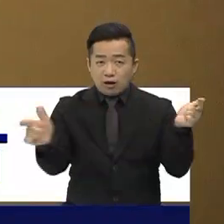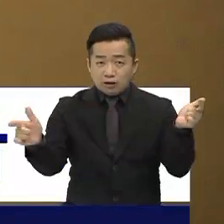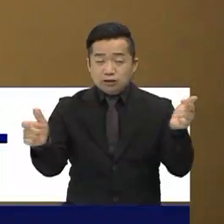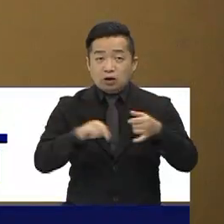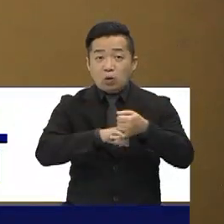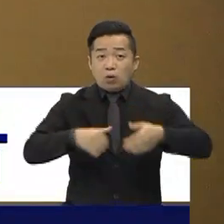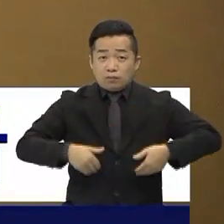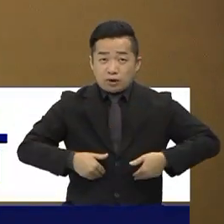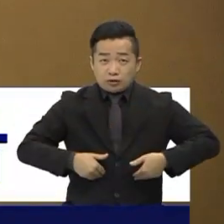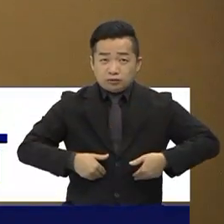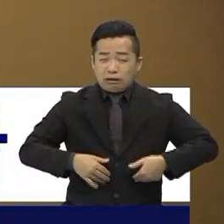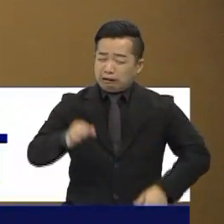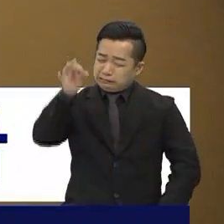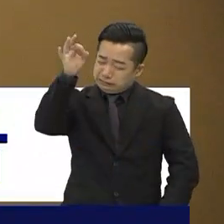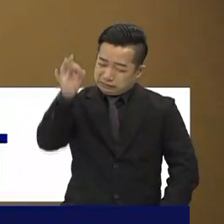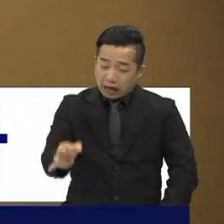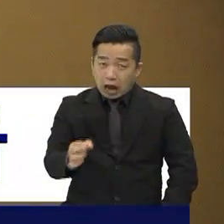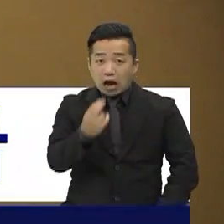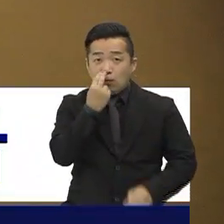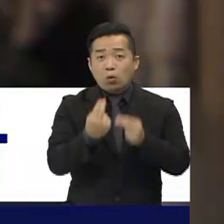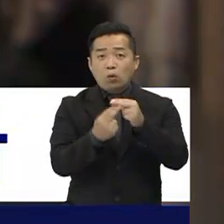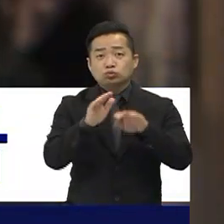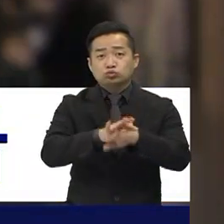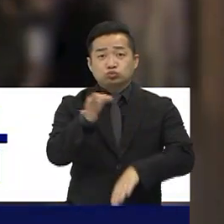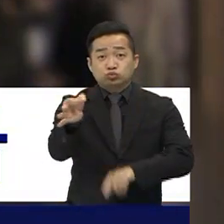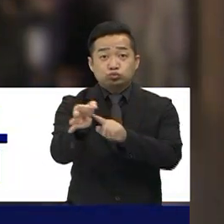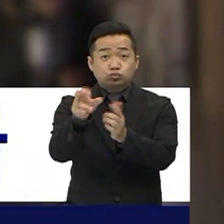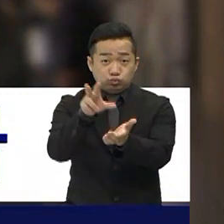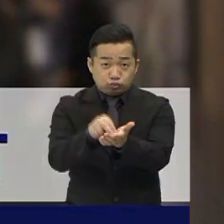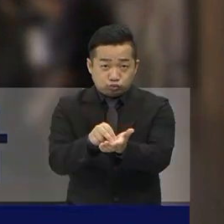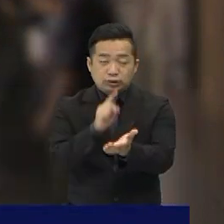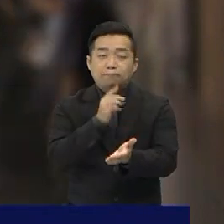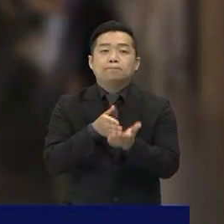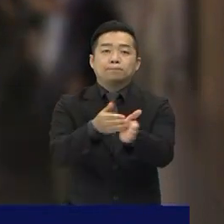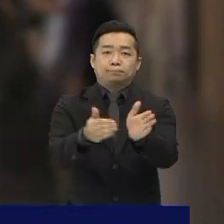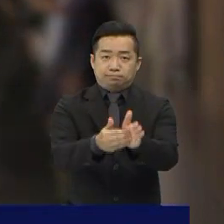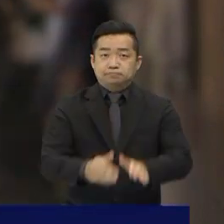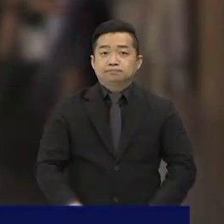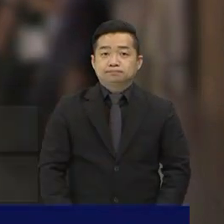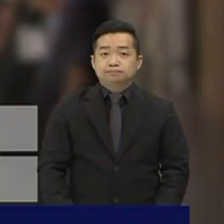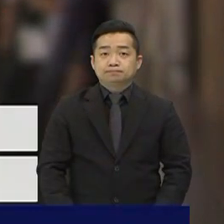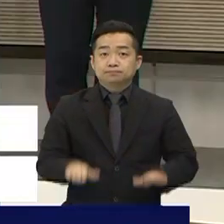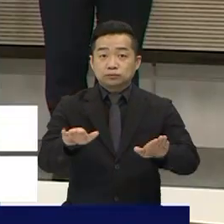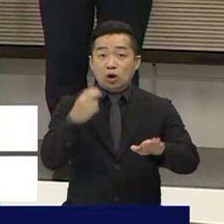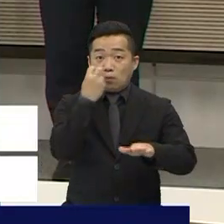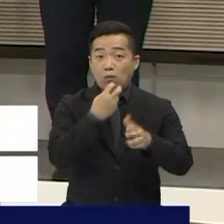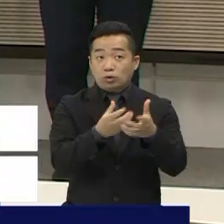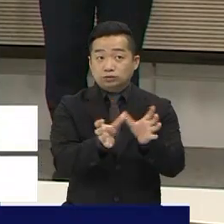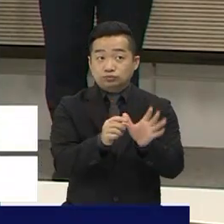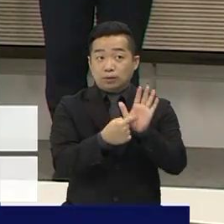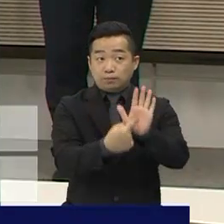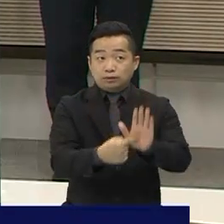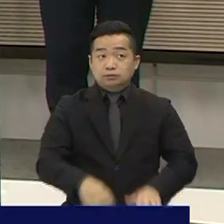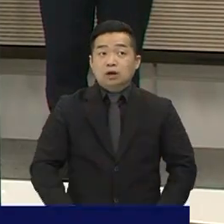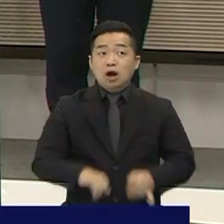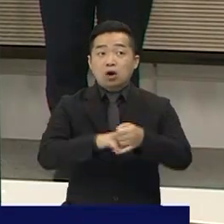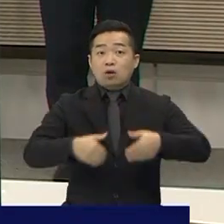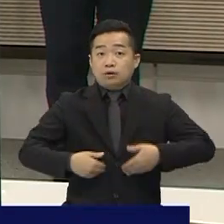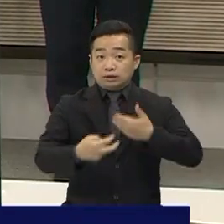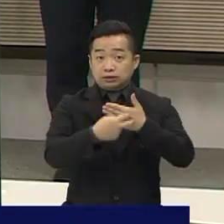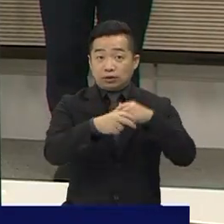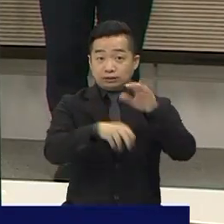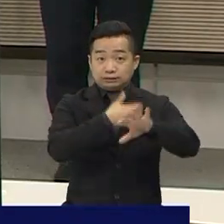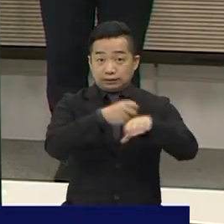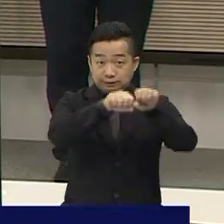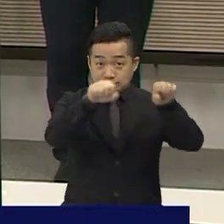적용되는 불합리하거나 낮은 보험 수가 문제 등에 대해서도 언급했습니다. 오늘 보건복지부가 발표한 필수 의료 혁신